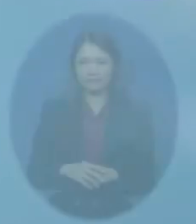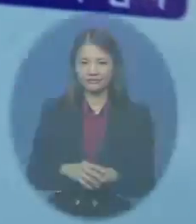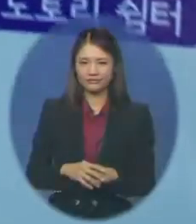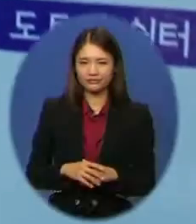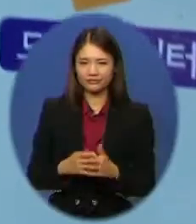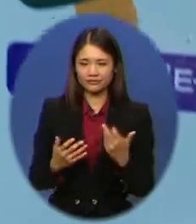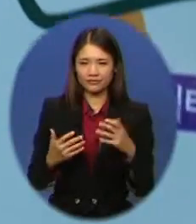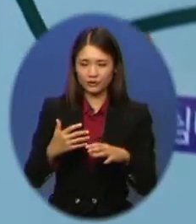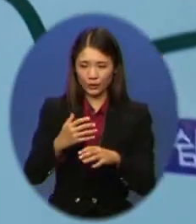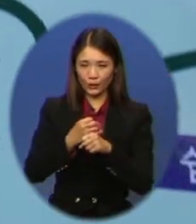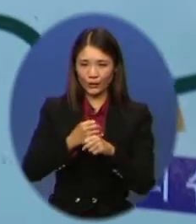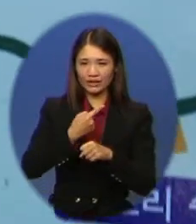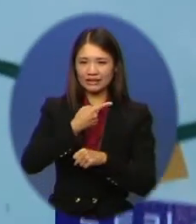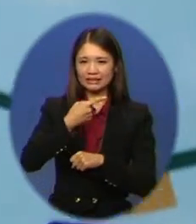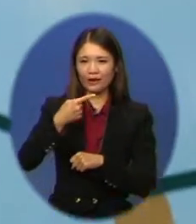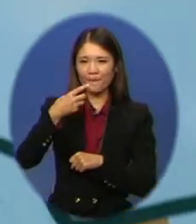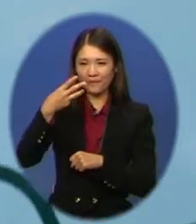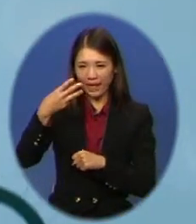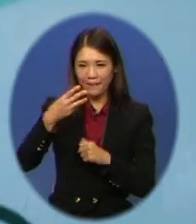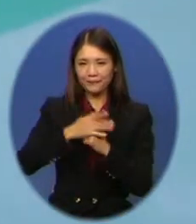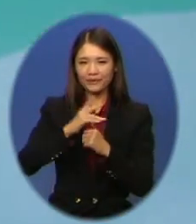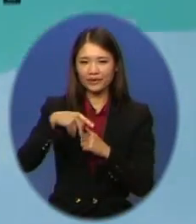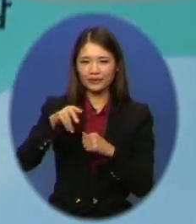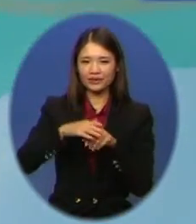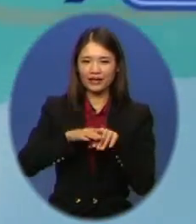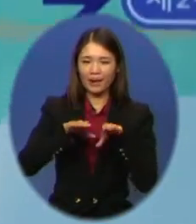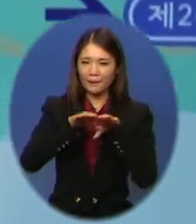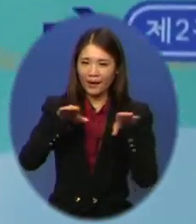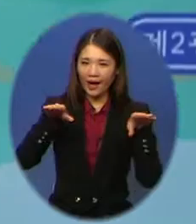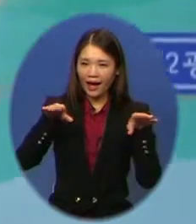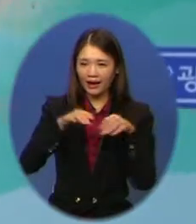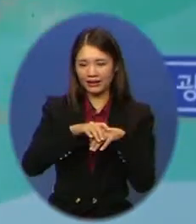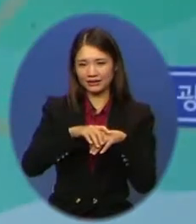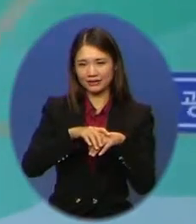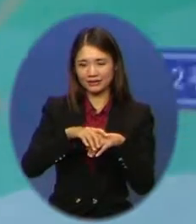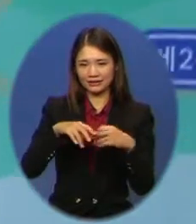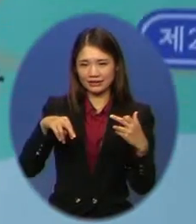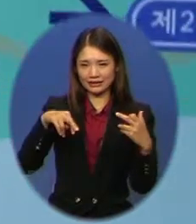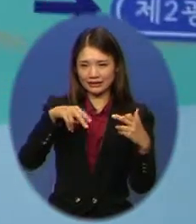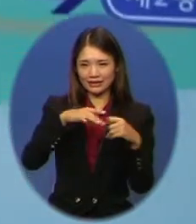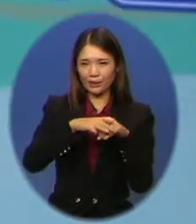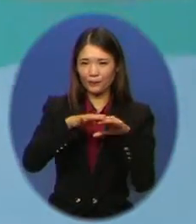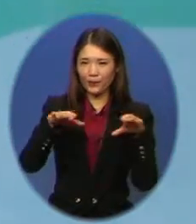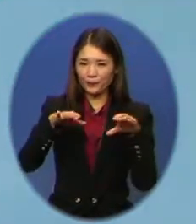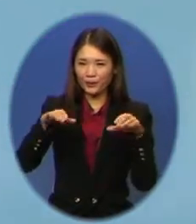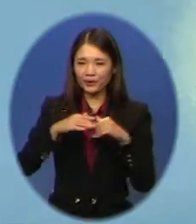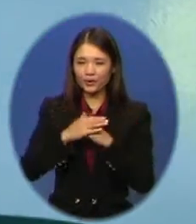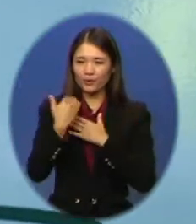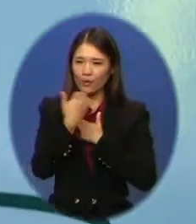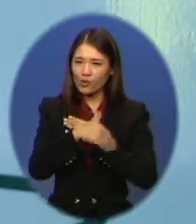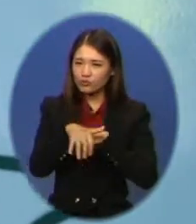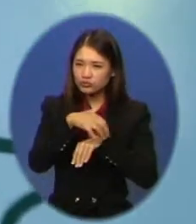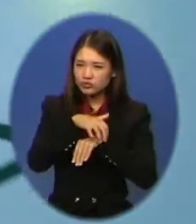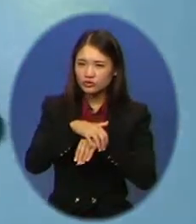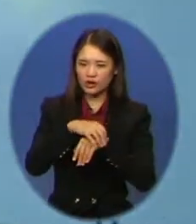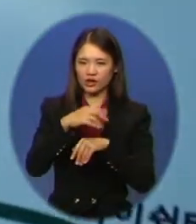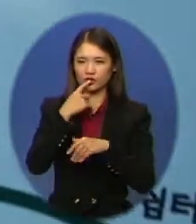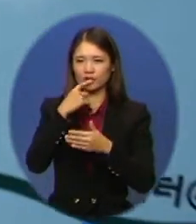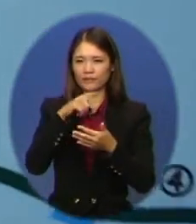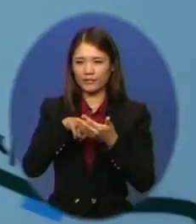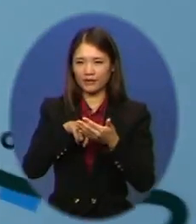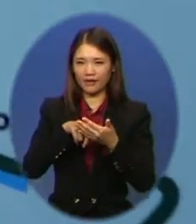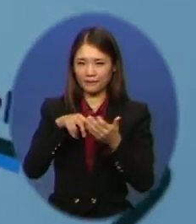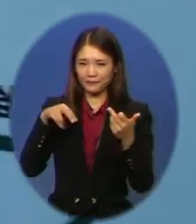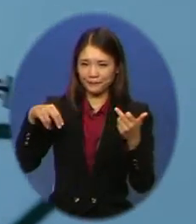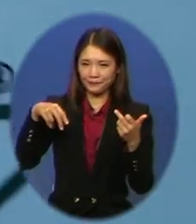산행길은 총 1.3km의 비교적 평탄한 산책길로 몸이 불편하신 분들도 쉽게 운동할 수 있는 거리로